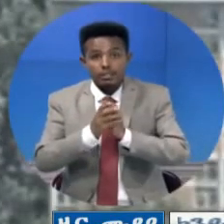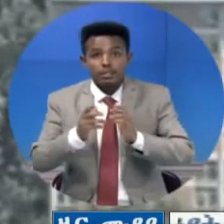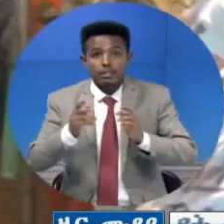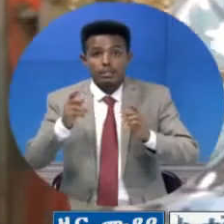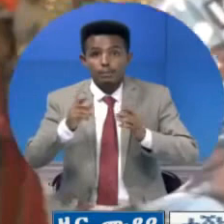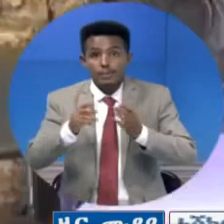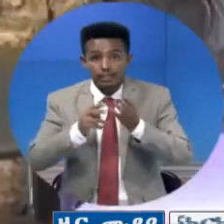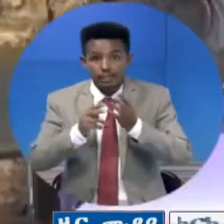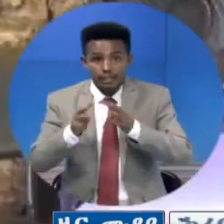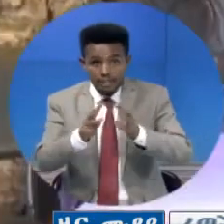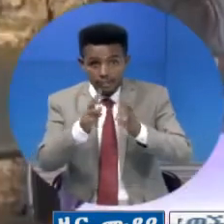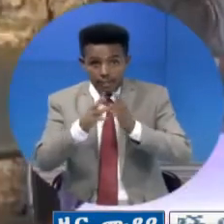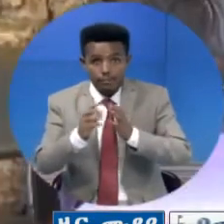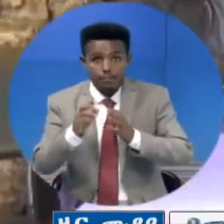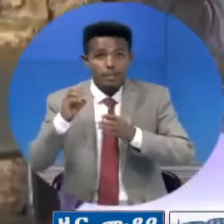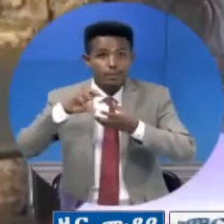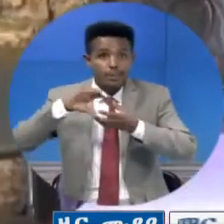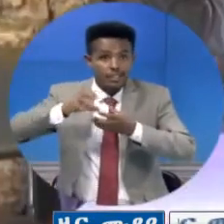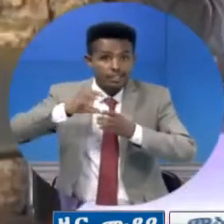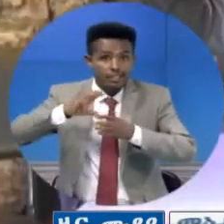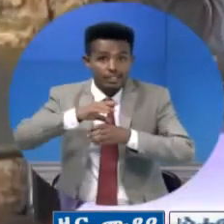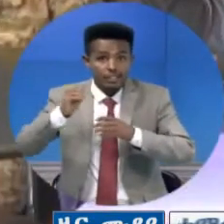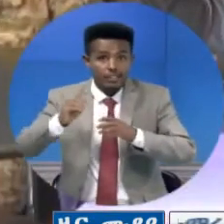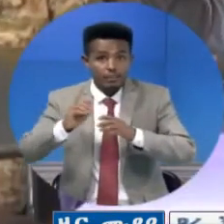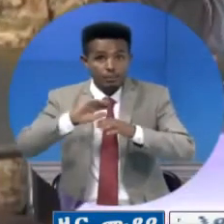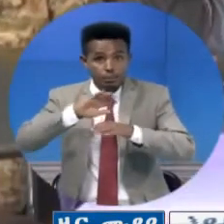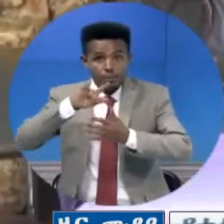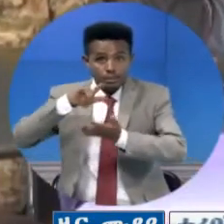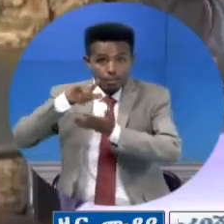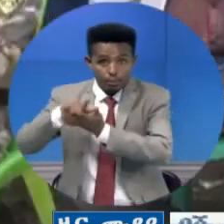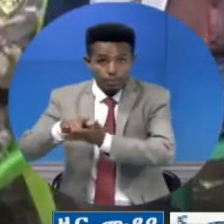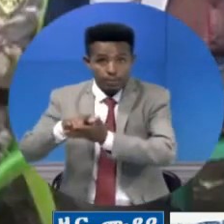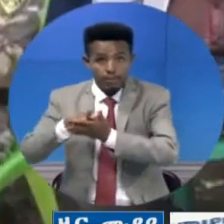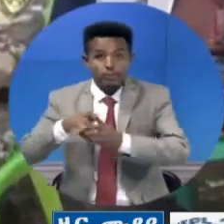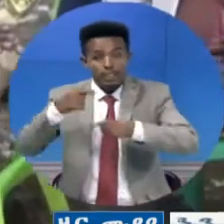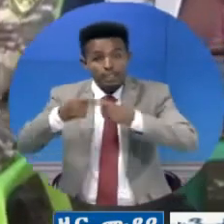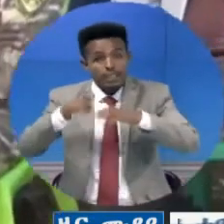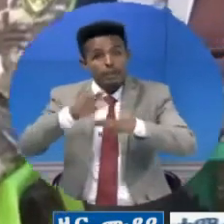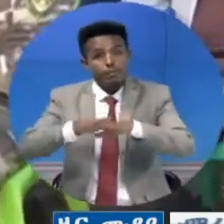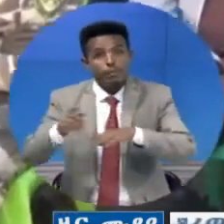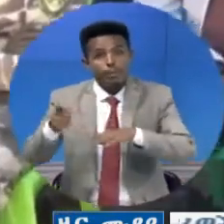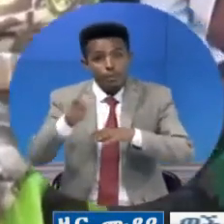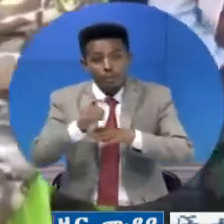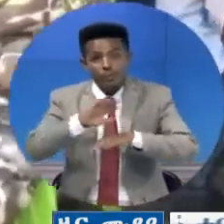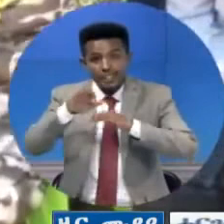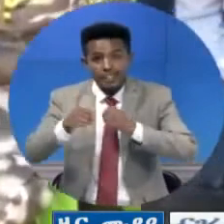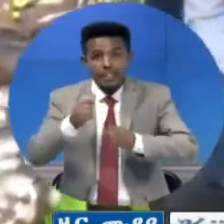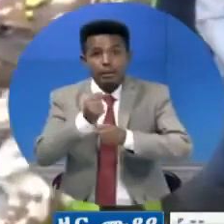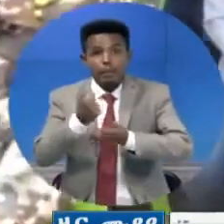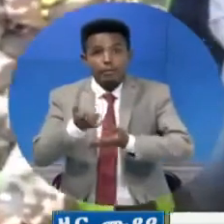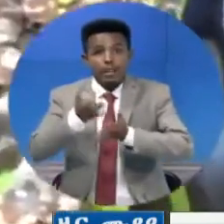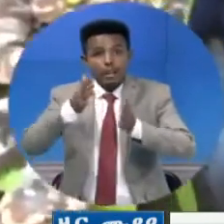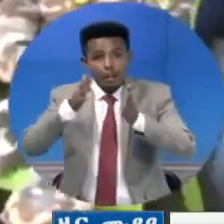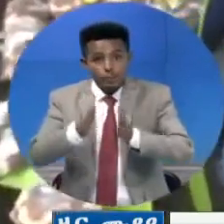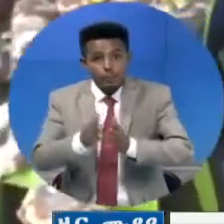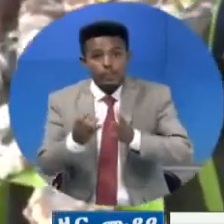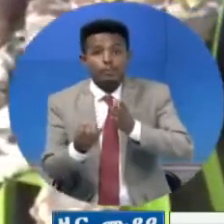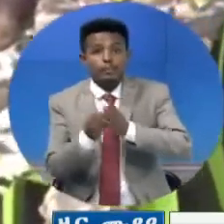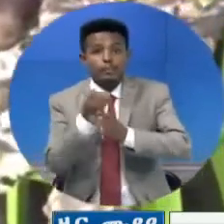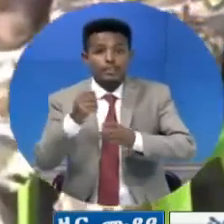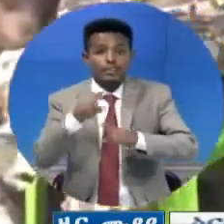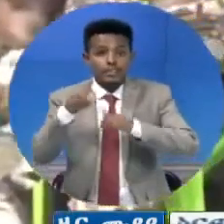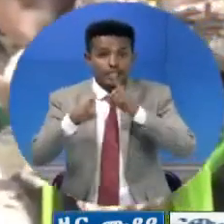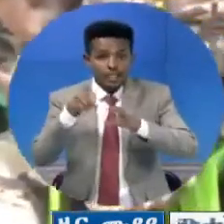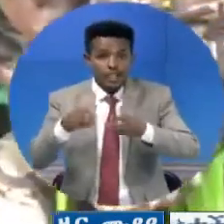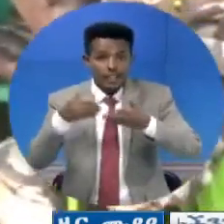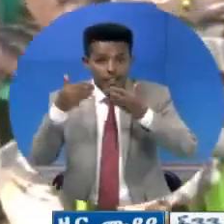የመብራትና የአውሮፕላን ማረፊያ ግንባታ ስራዎች በሂደት ላይ በመሆናቸው በርካታ ባለሀብቶች የማልማት ጥያቄ አቅርበዋል።